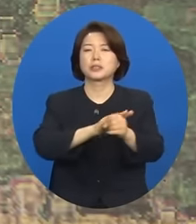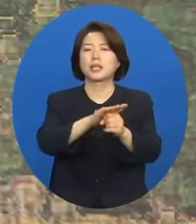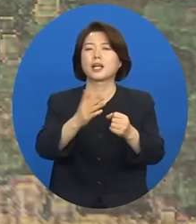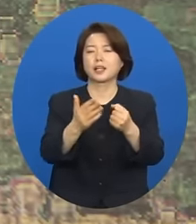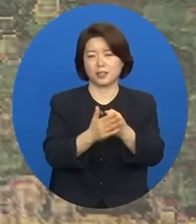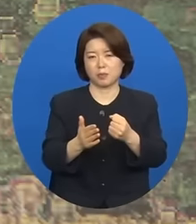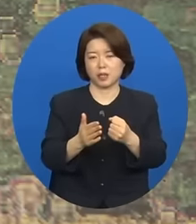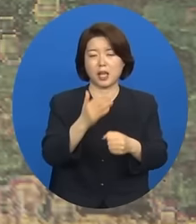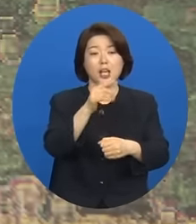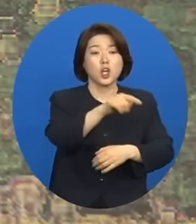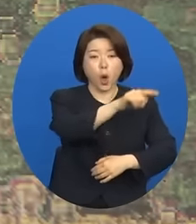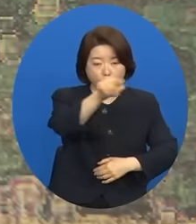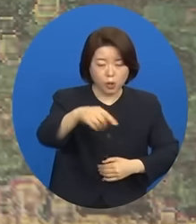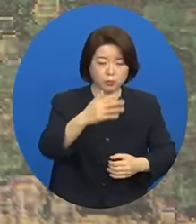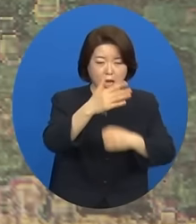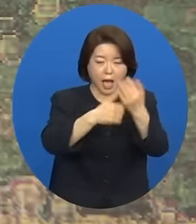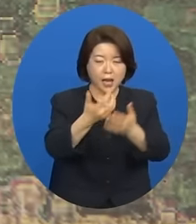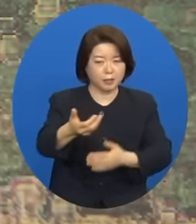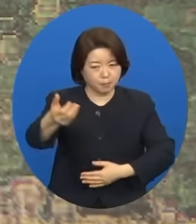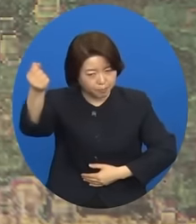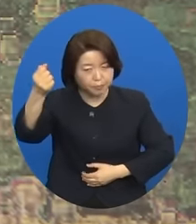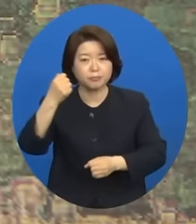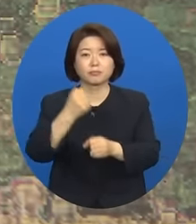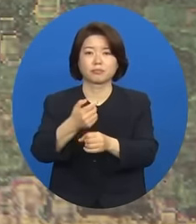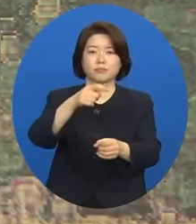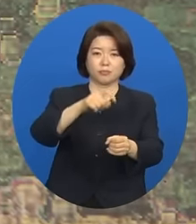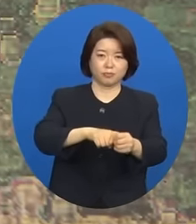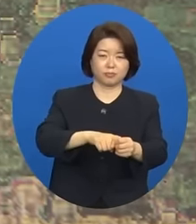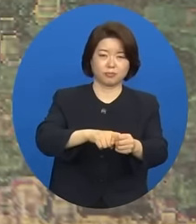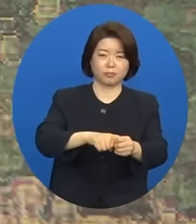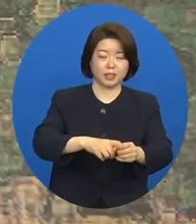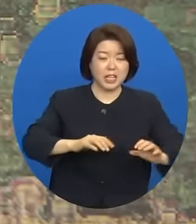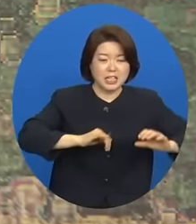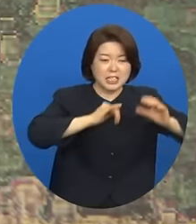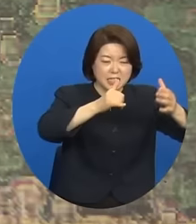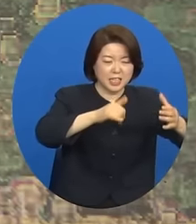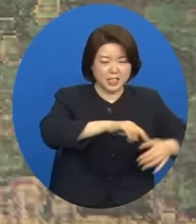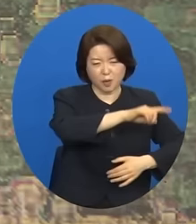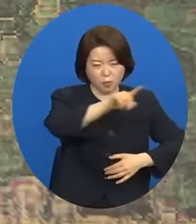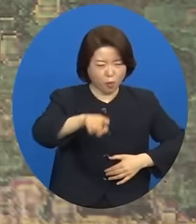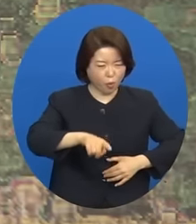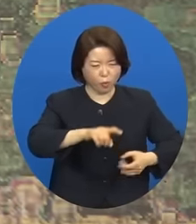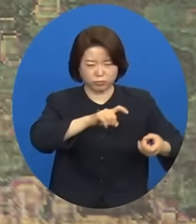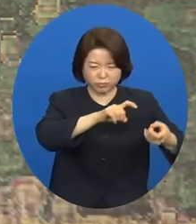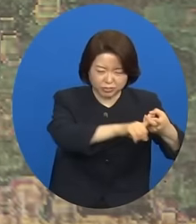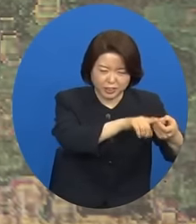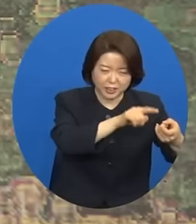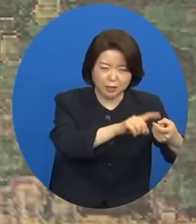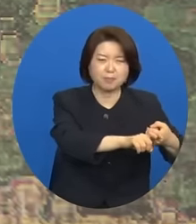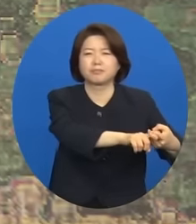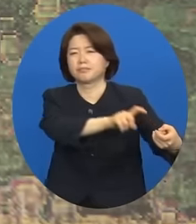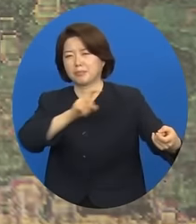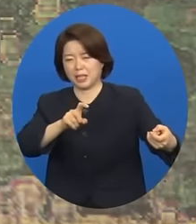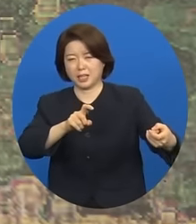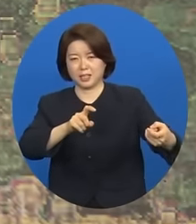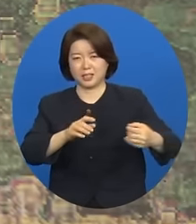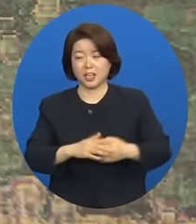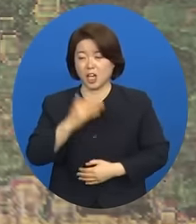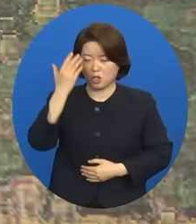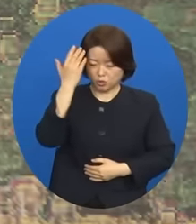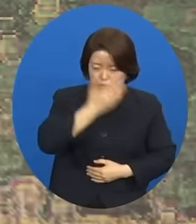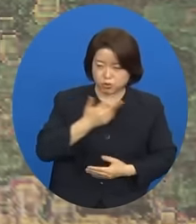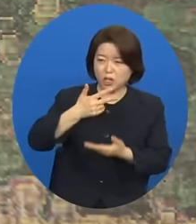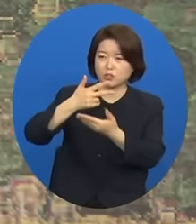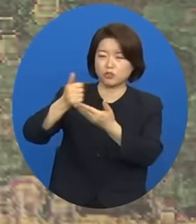하나님의 것으로 만드시기 위하여 그리고 세상의 모든 그 세속적인 면들을 제거하시고 순결한 주의 사람으로